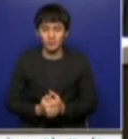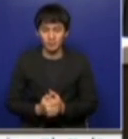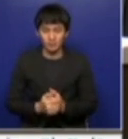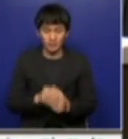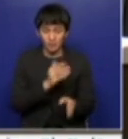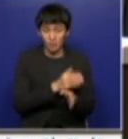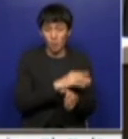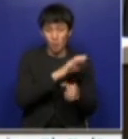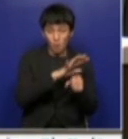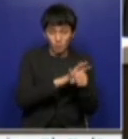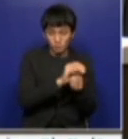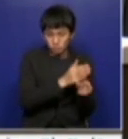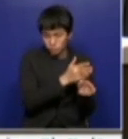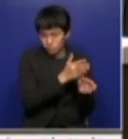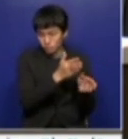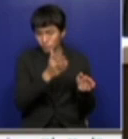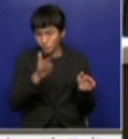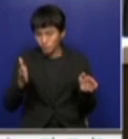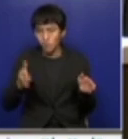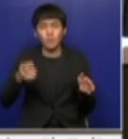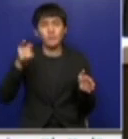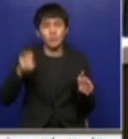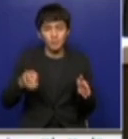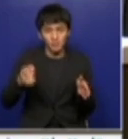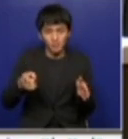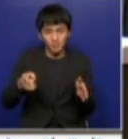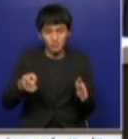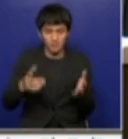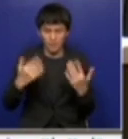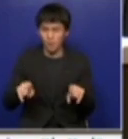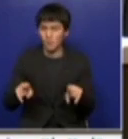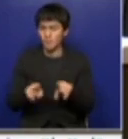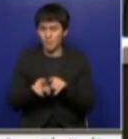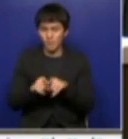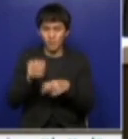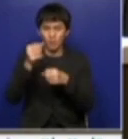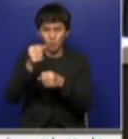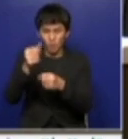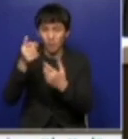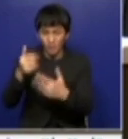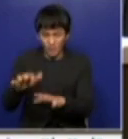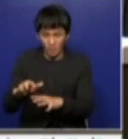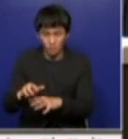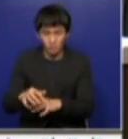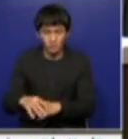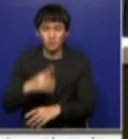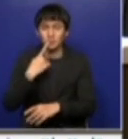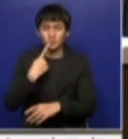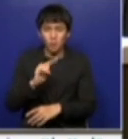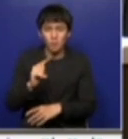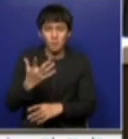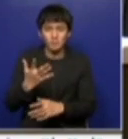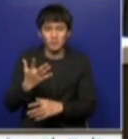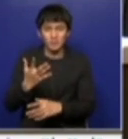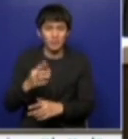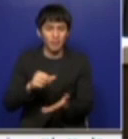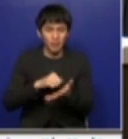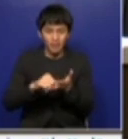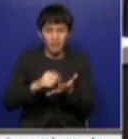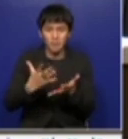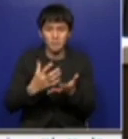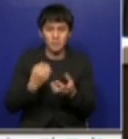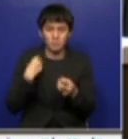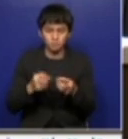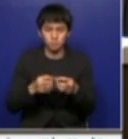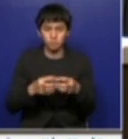ก็ยังคงเดิมตั้งแต่เมื่อไม่แล้วกันกอบสมองแล้วเนี่ยข้อเรียกร้องมันก็ขยายความไปเรื่อยๆจนถึง